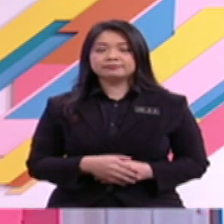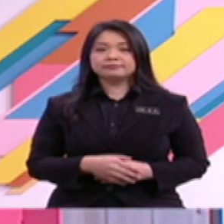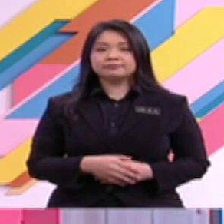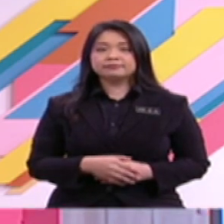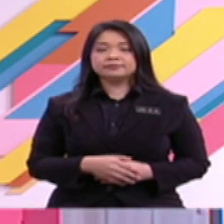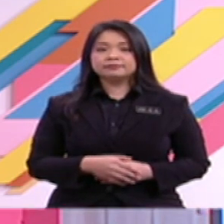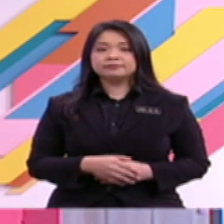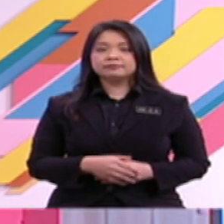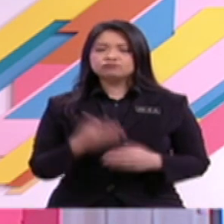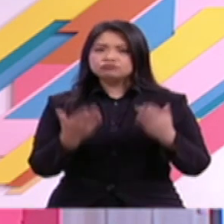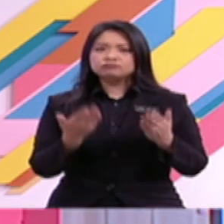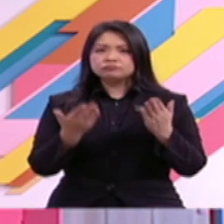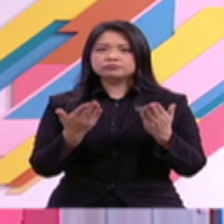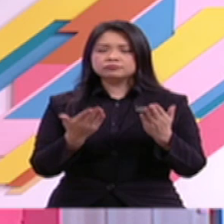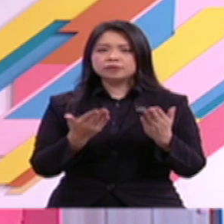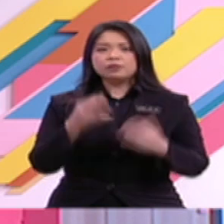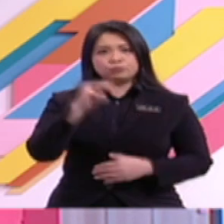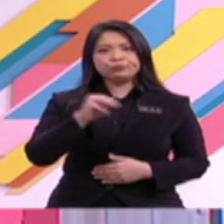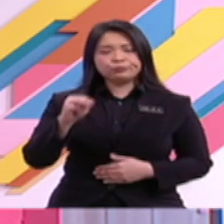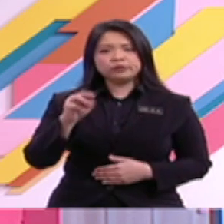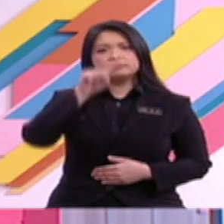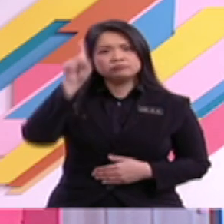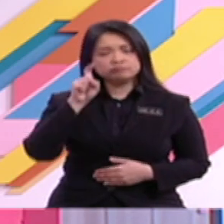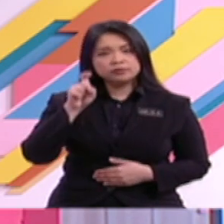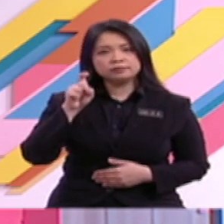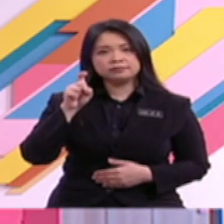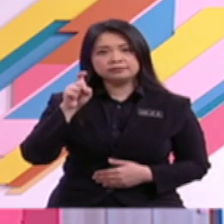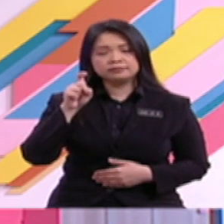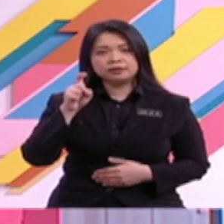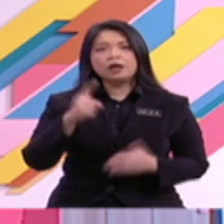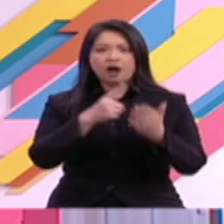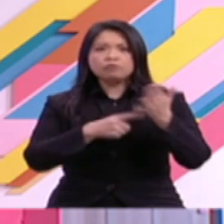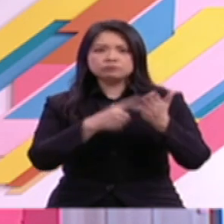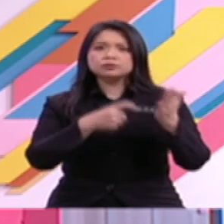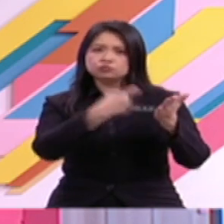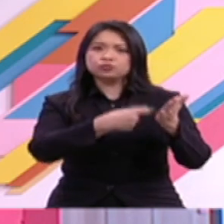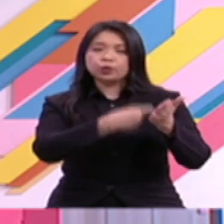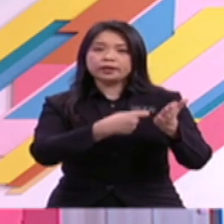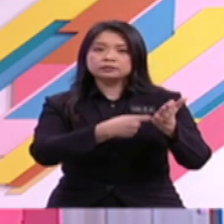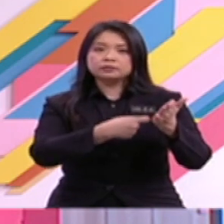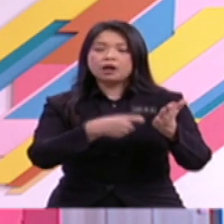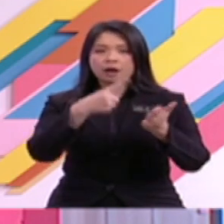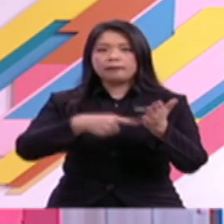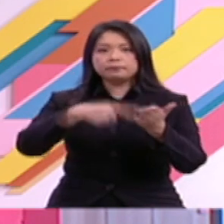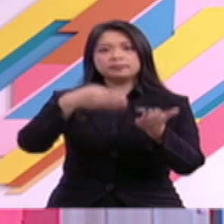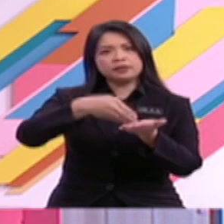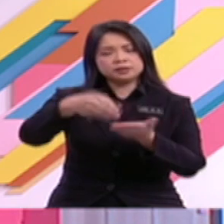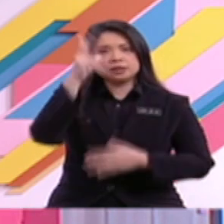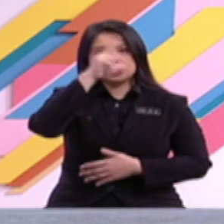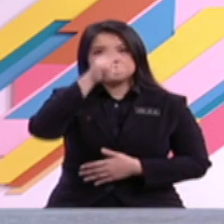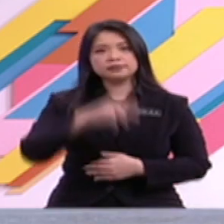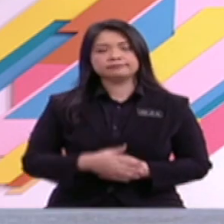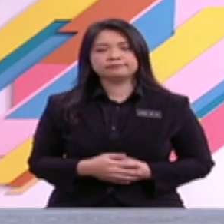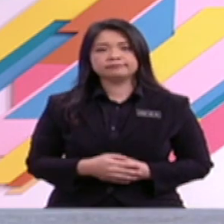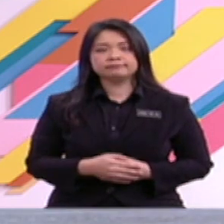kerajaan ini mungkin ada dalam kalangan murid-murid yang tertanya-tanya cekgu aku suka ini dan aku pula belanja kerajaan sego